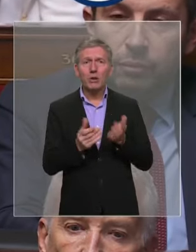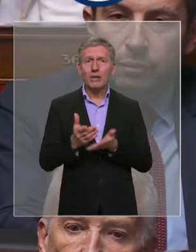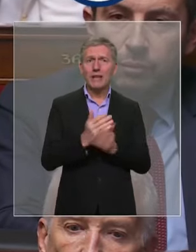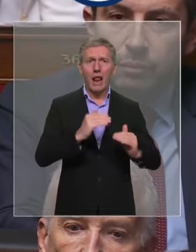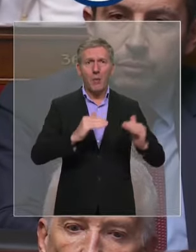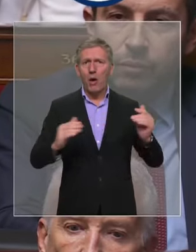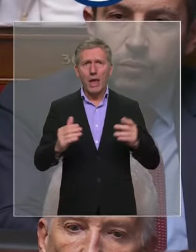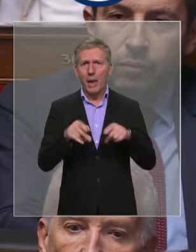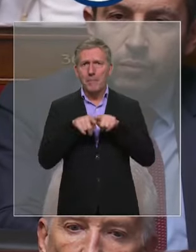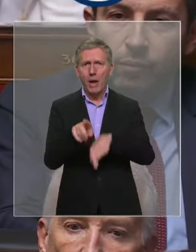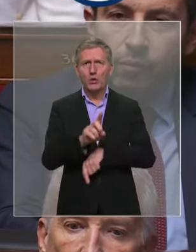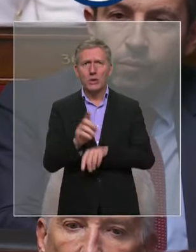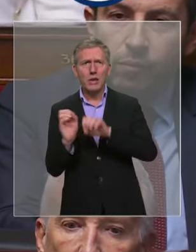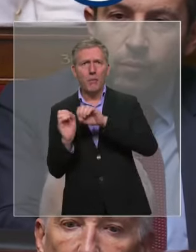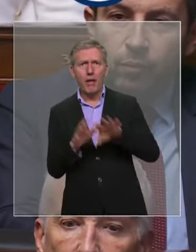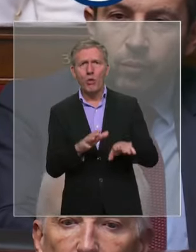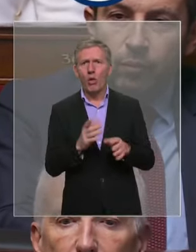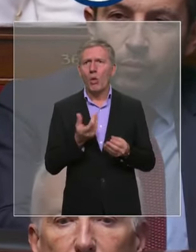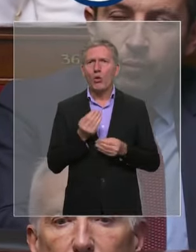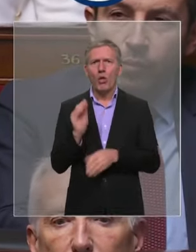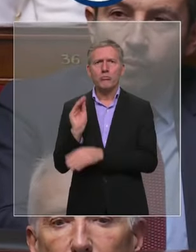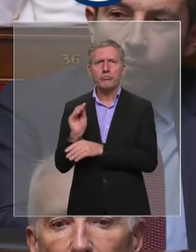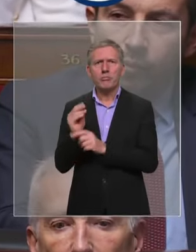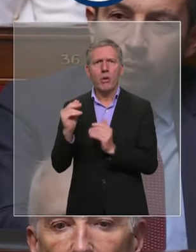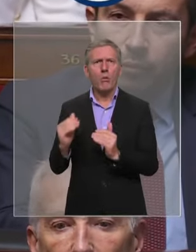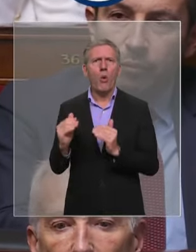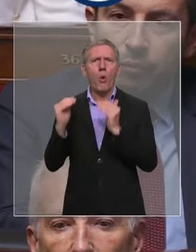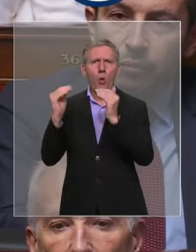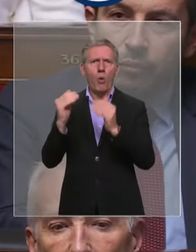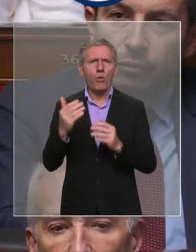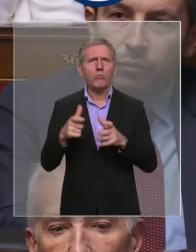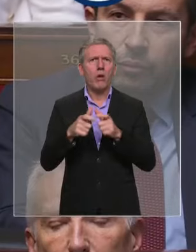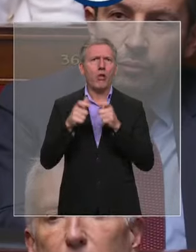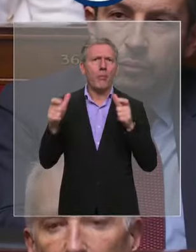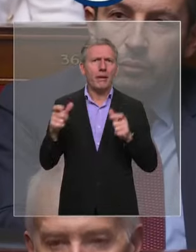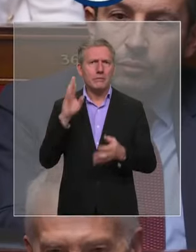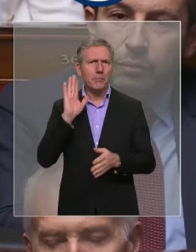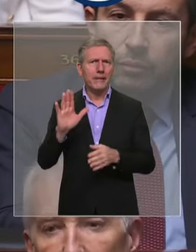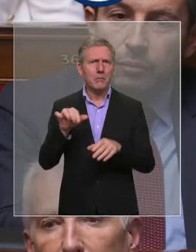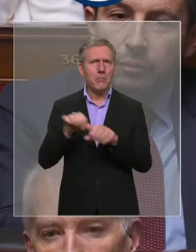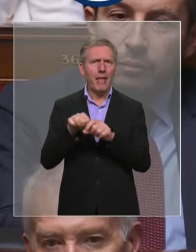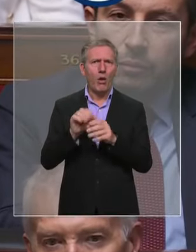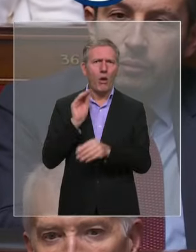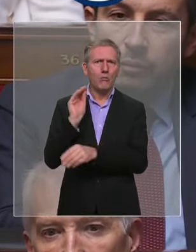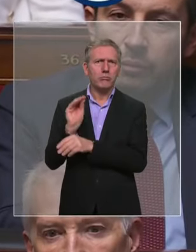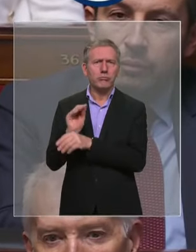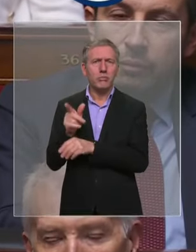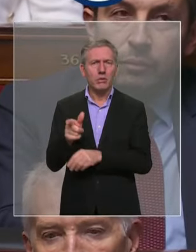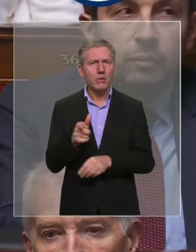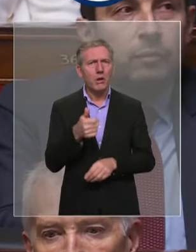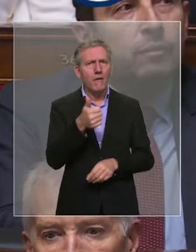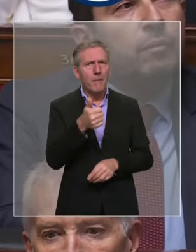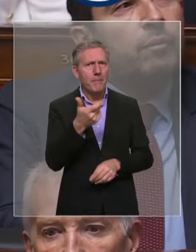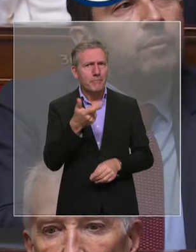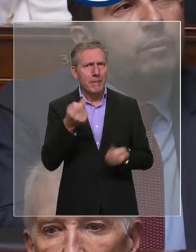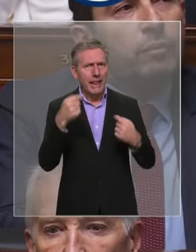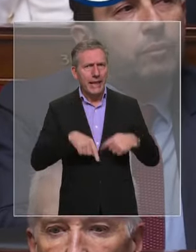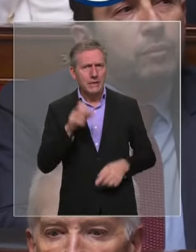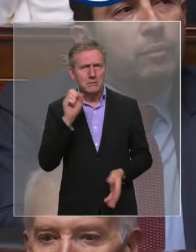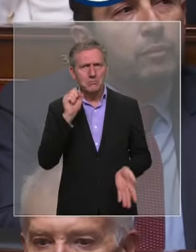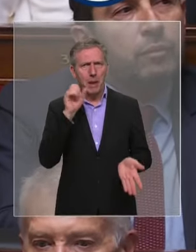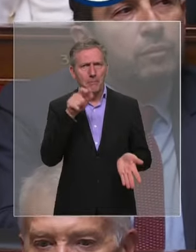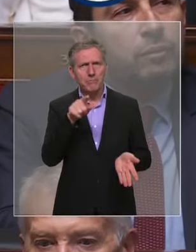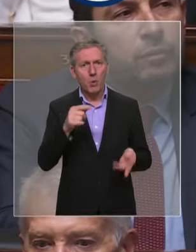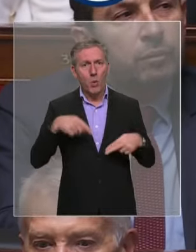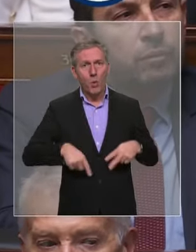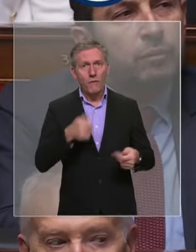que vous abandonnez pour enrichir les plus puissants, j'ai nommé les multinationales du pétrole. Nous avons appris, Monsieur le Ministre, que votre gouvernement